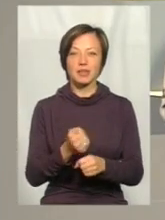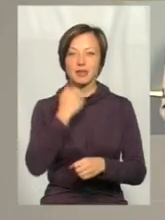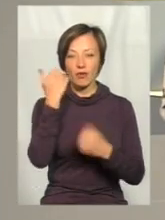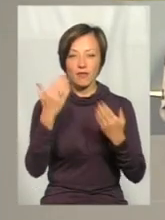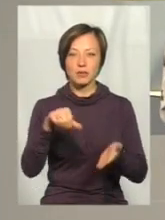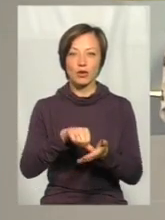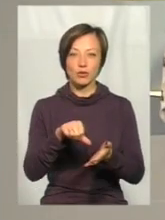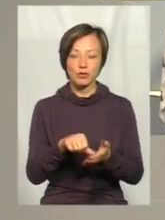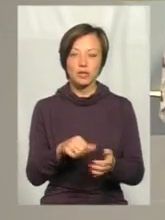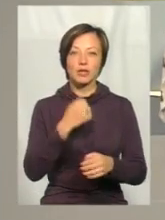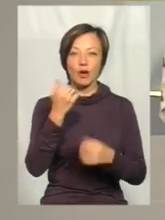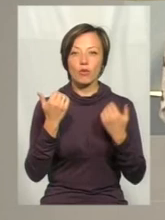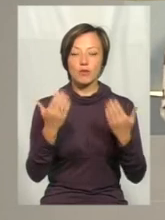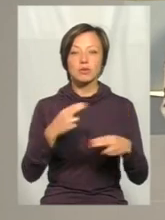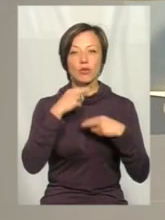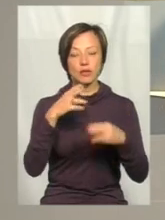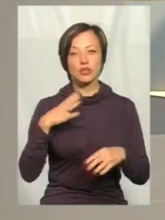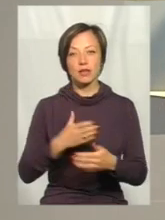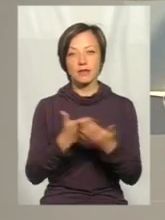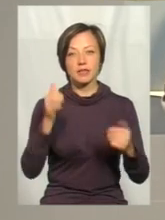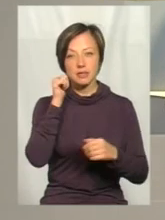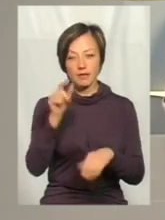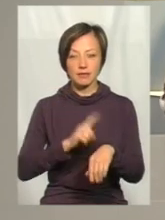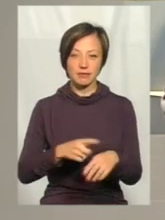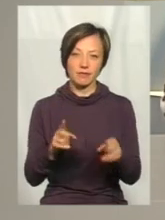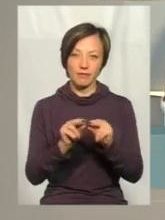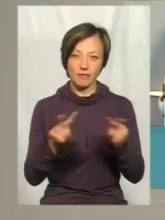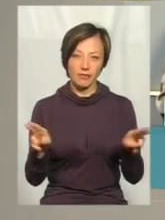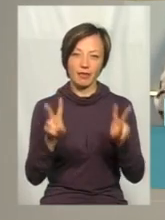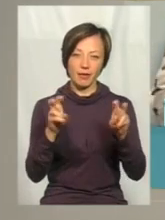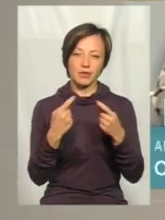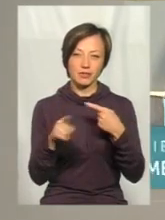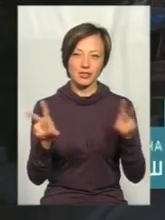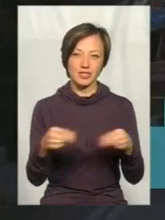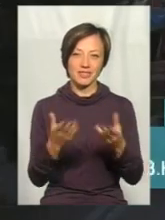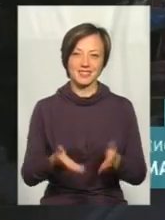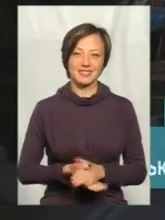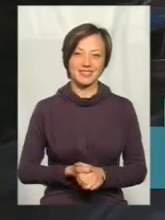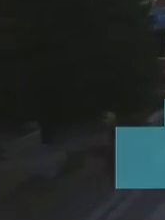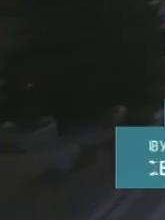участь. Шановні глядачі, дякую за увагу. Чекатиму вас завтра у цій же порі з іншою темою. Нехай щастить.